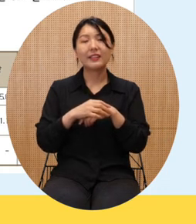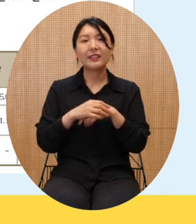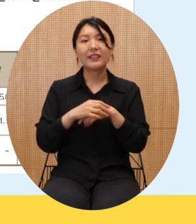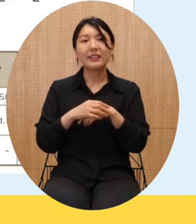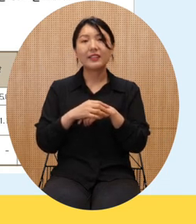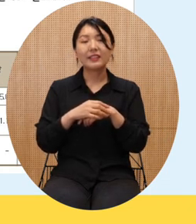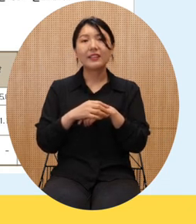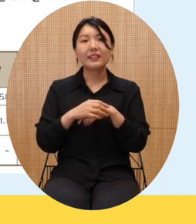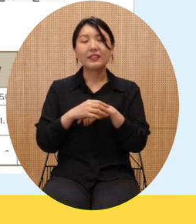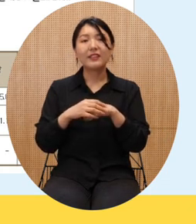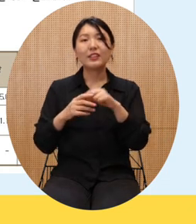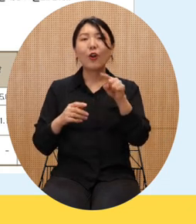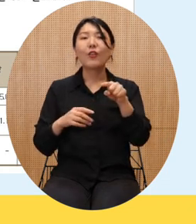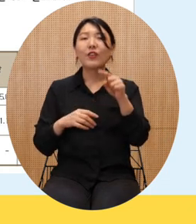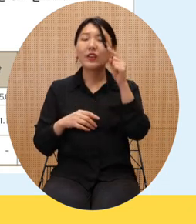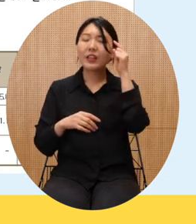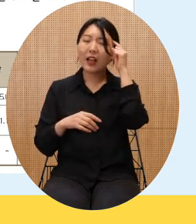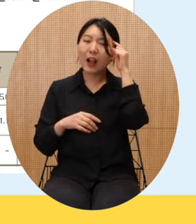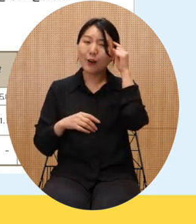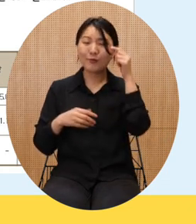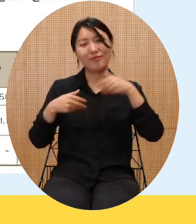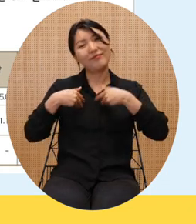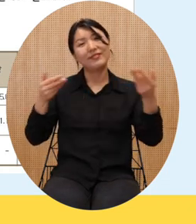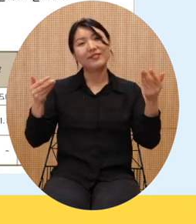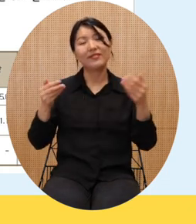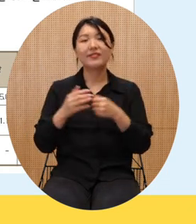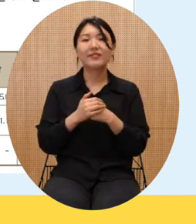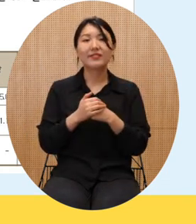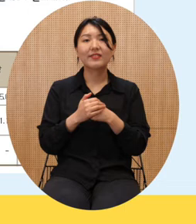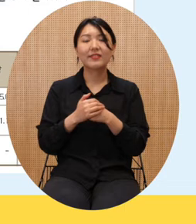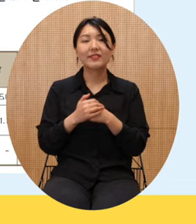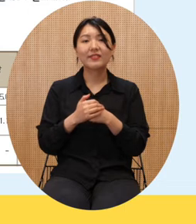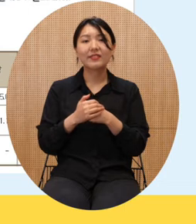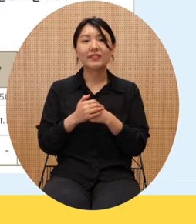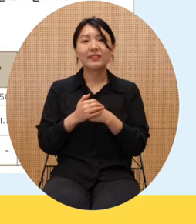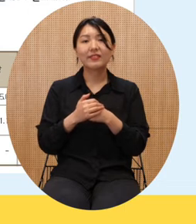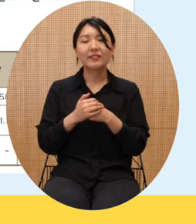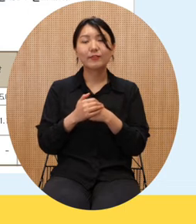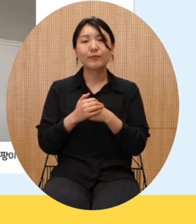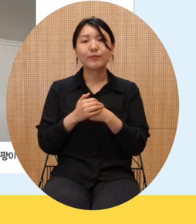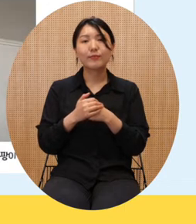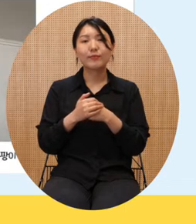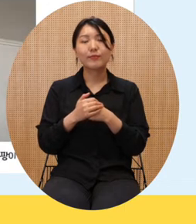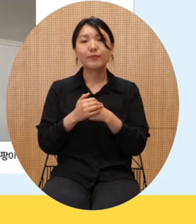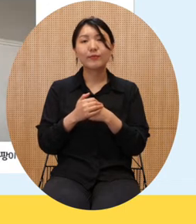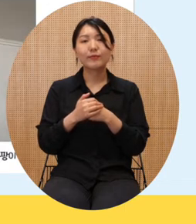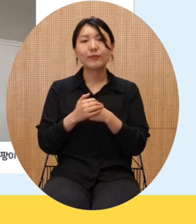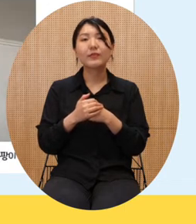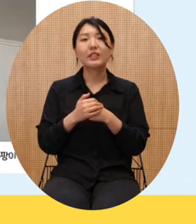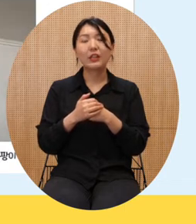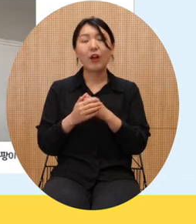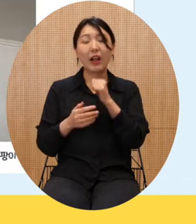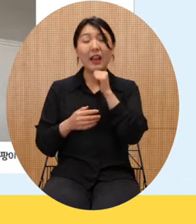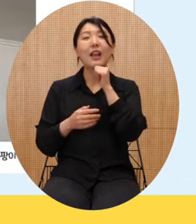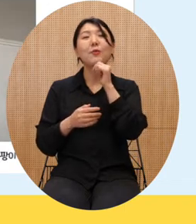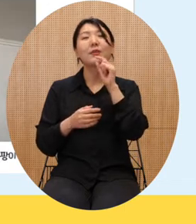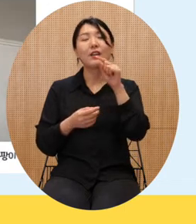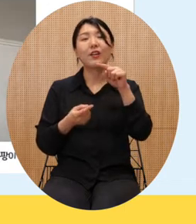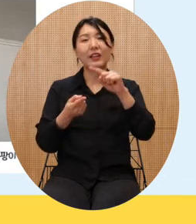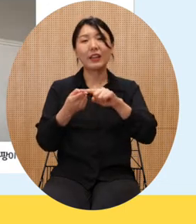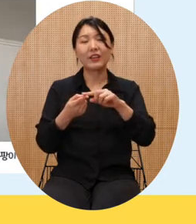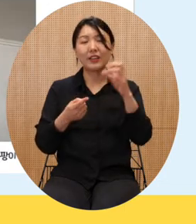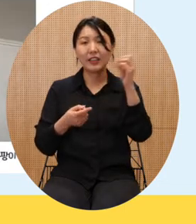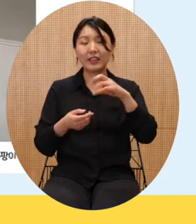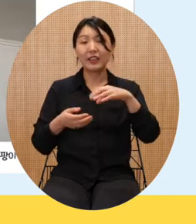하나, 이런 생각은 좀 안 해도 되지 않을까라는 게 생각을 계속 말씀을 드리고 있는